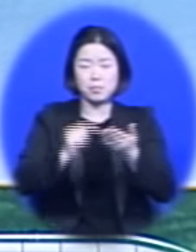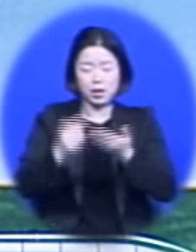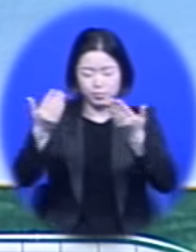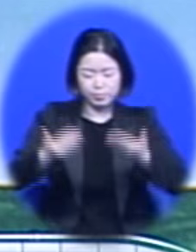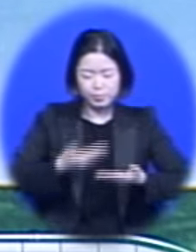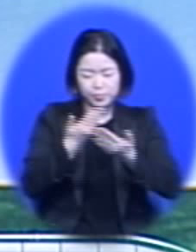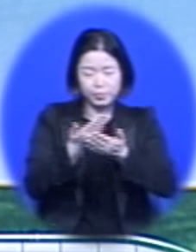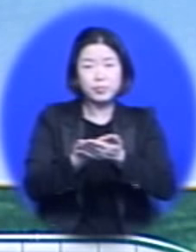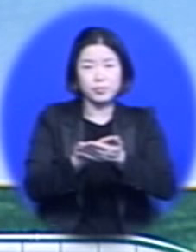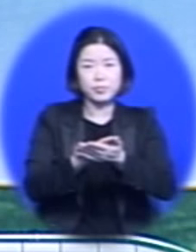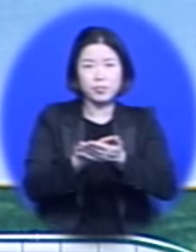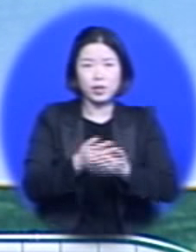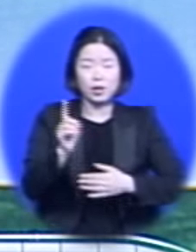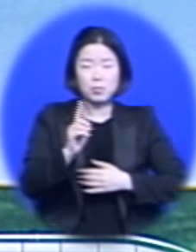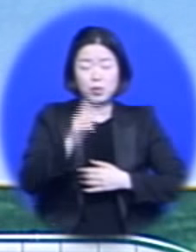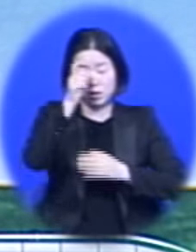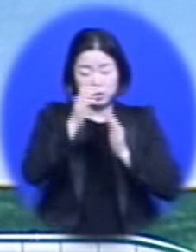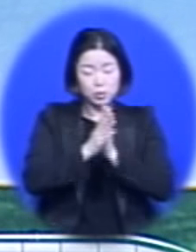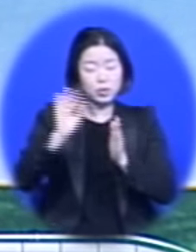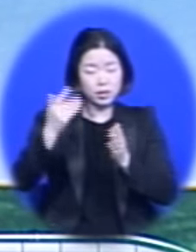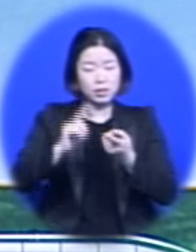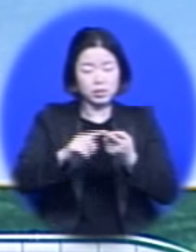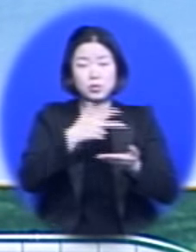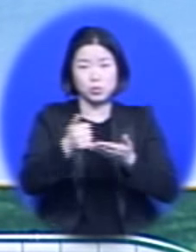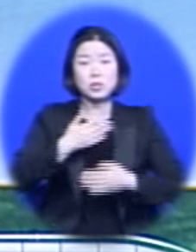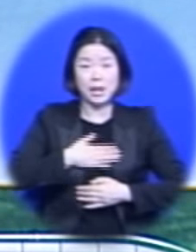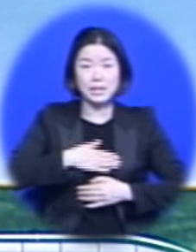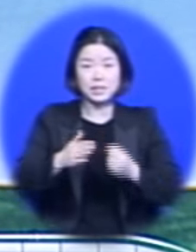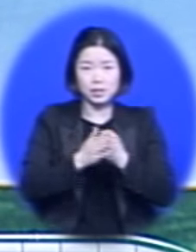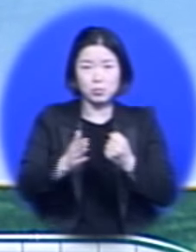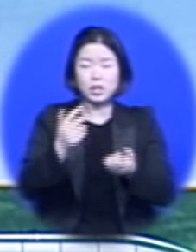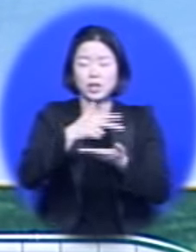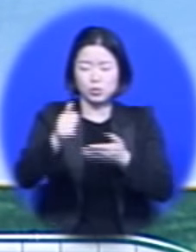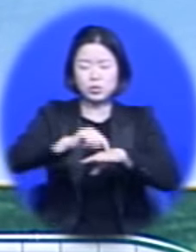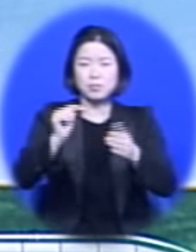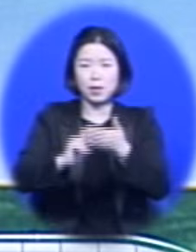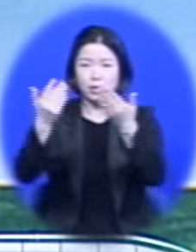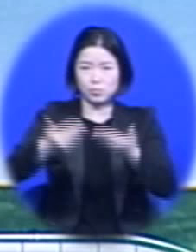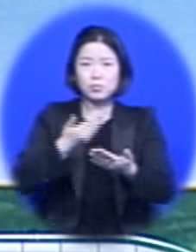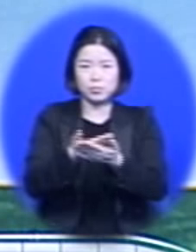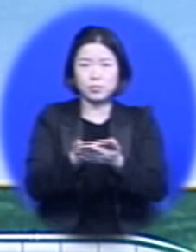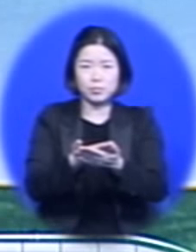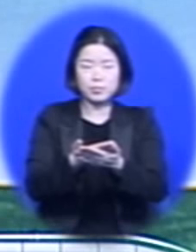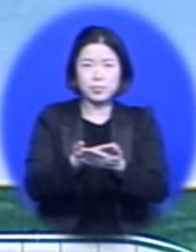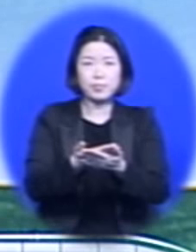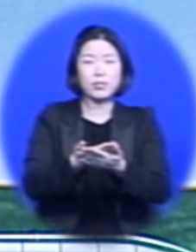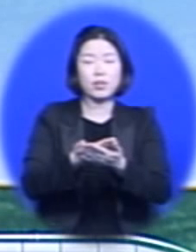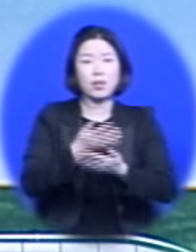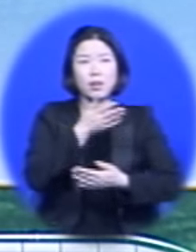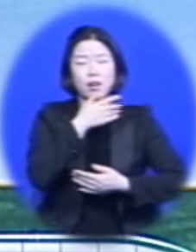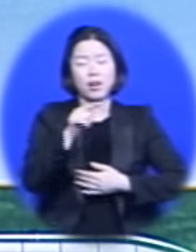주십시오. 뭐라고 기도해야 될지 주님은 아시지 않겠습니까? 주님의 마음을 주십시오. 아